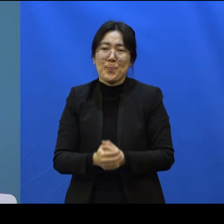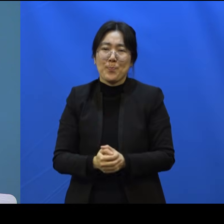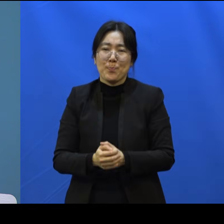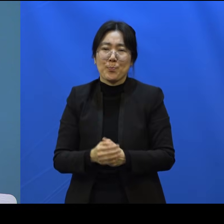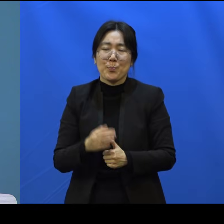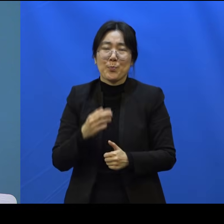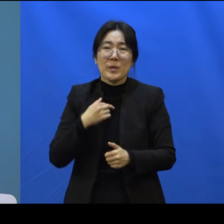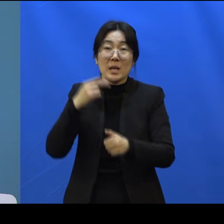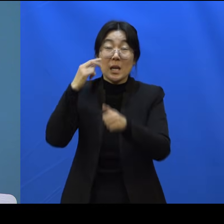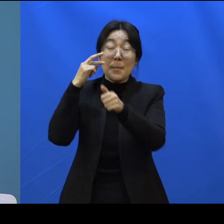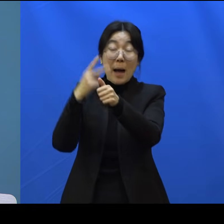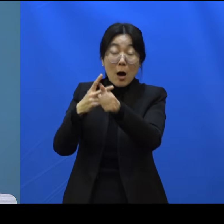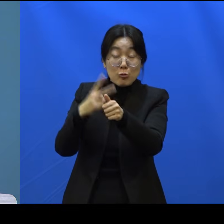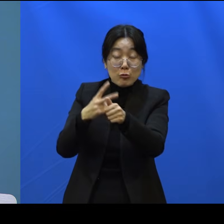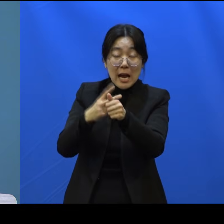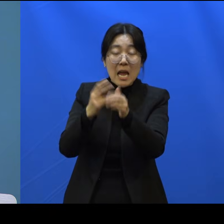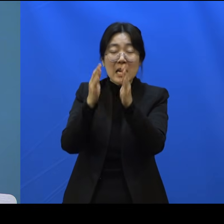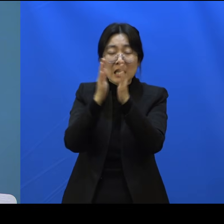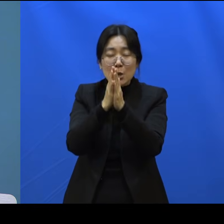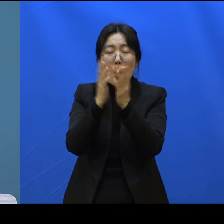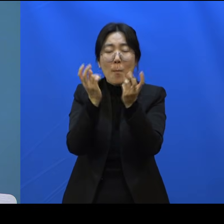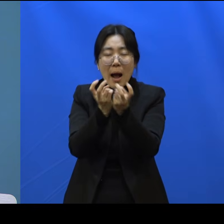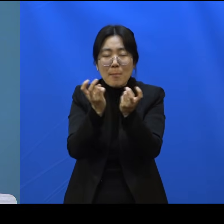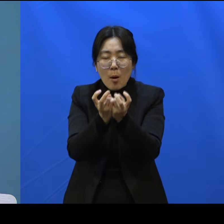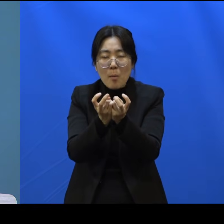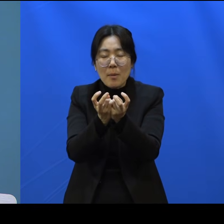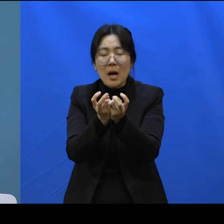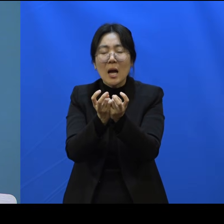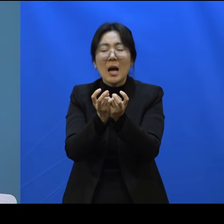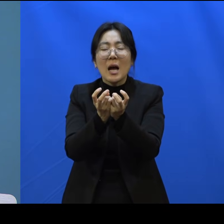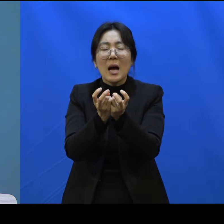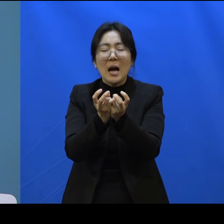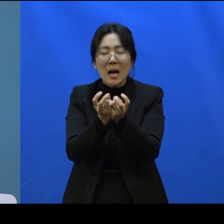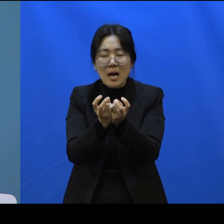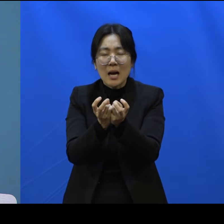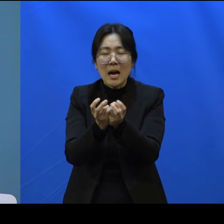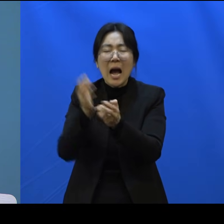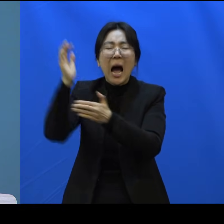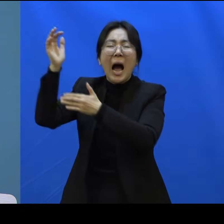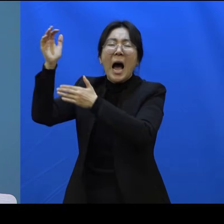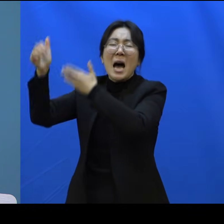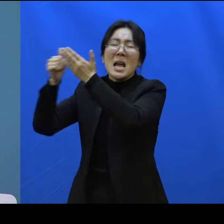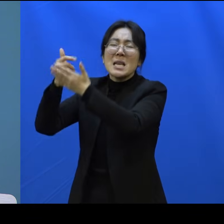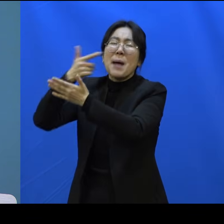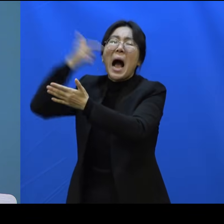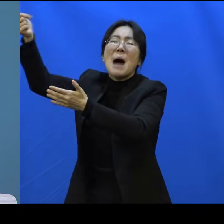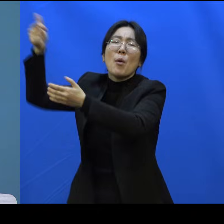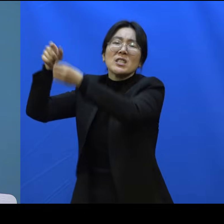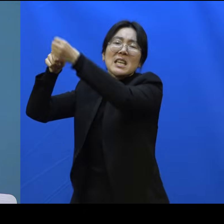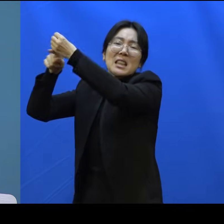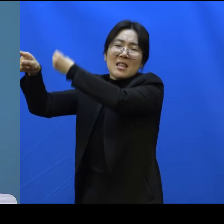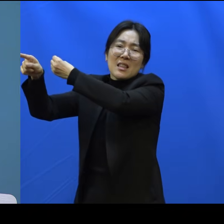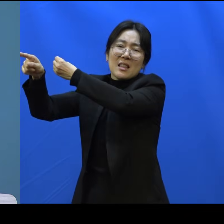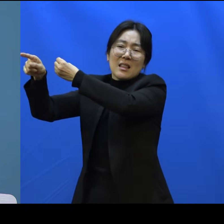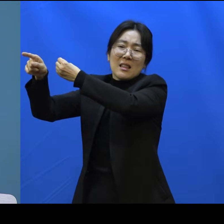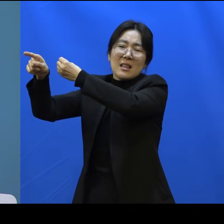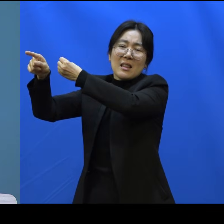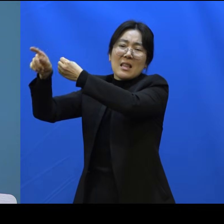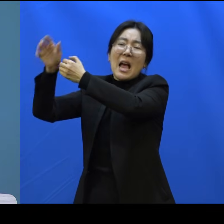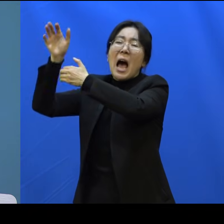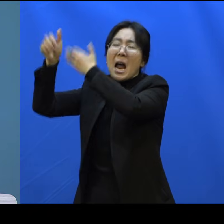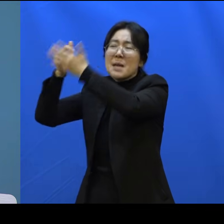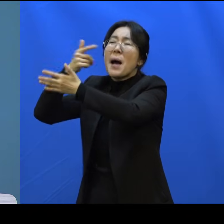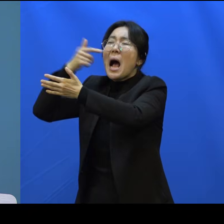기도가 그 기도를 통해서 깨달은 이 진리를 우리에게 알려주니까 우리가 이 시행착오를 안 해도 되도록 인도한